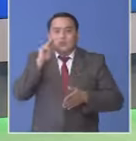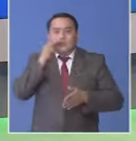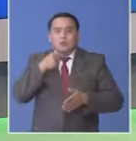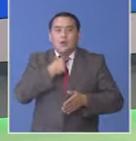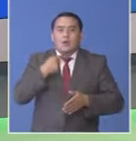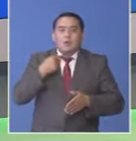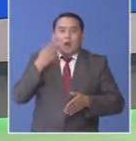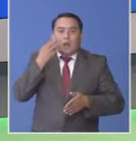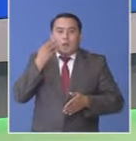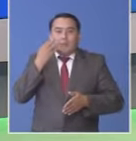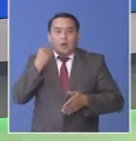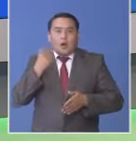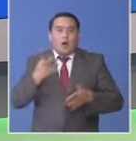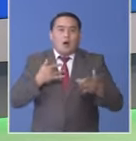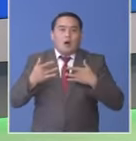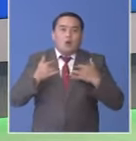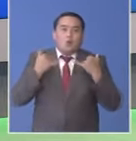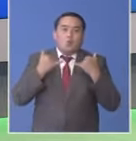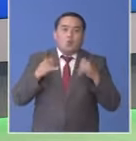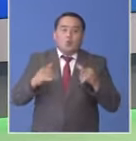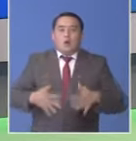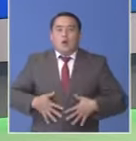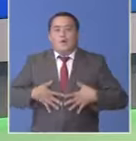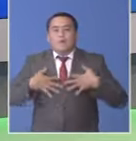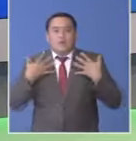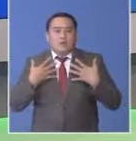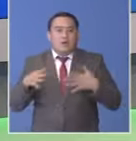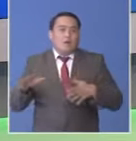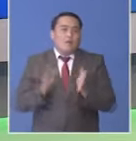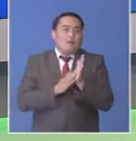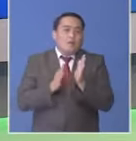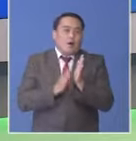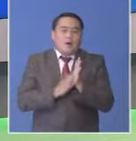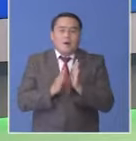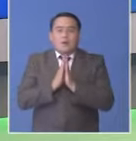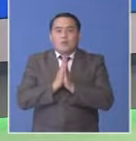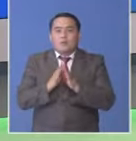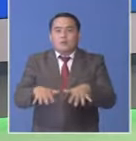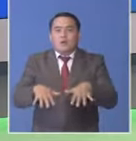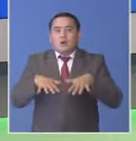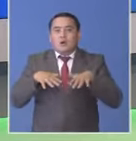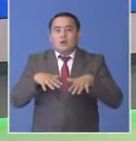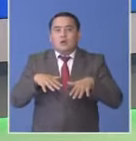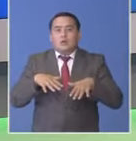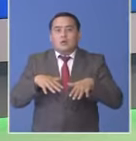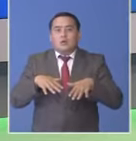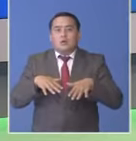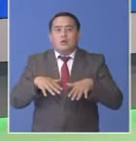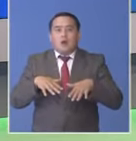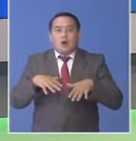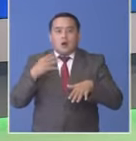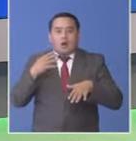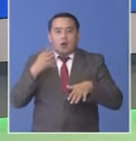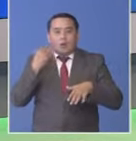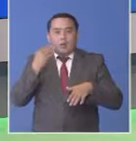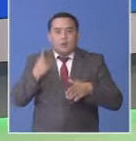Алматы, шоу-номера артистов вызвали восторг и бурные овации. По многочисленным просьбам зрителей южной столицы цирк готов радовать